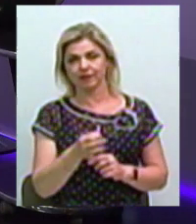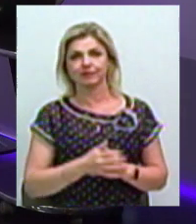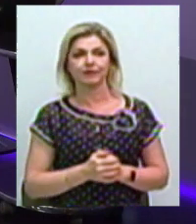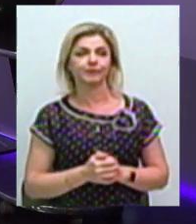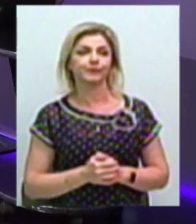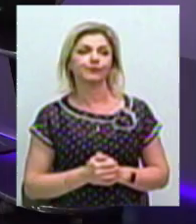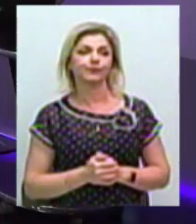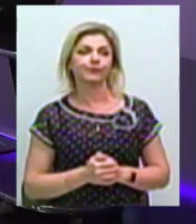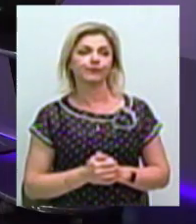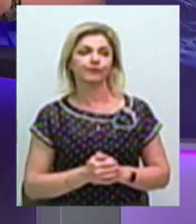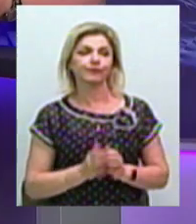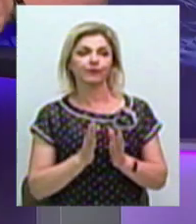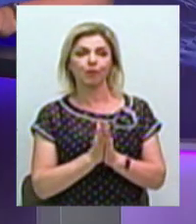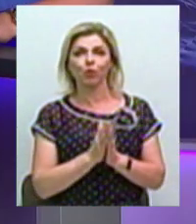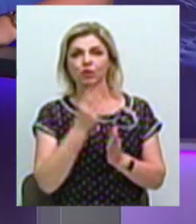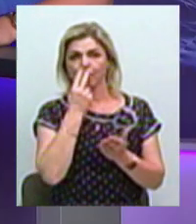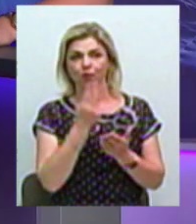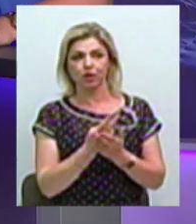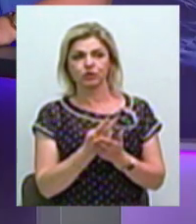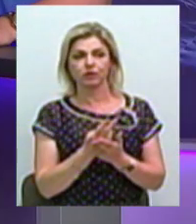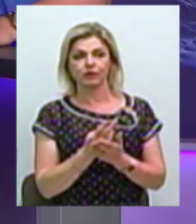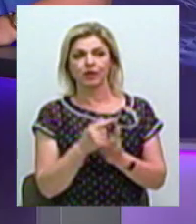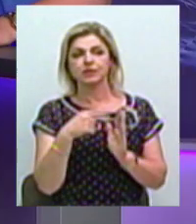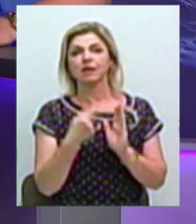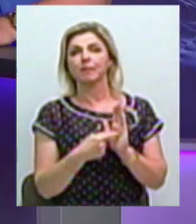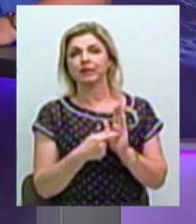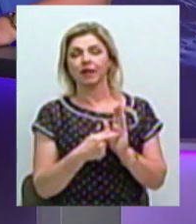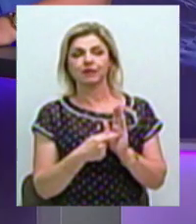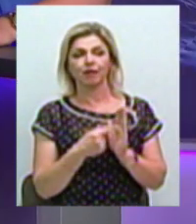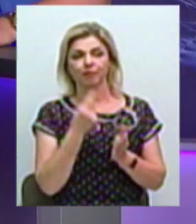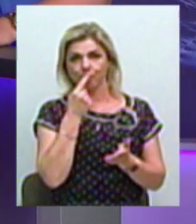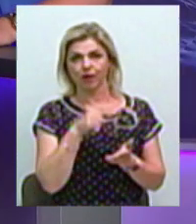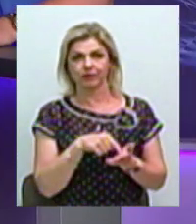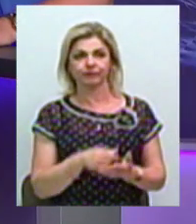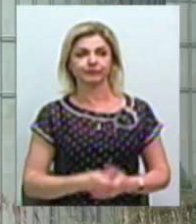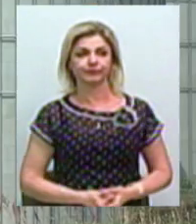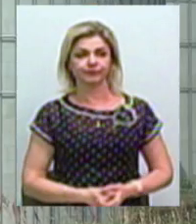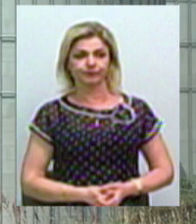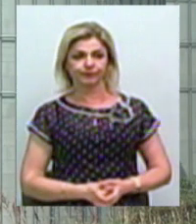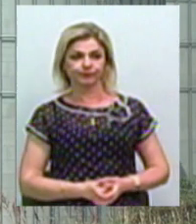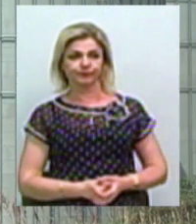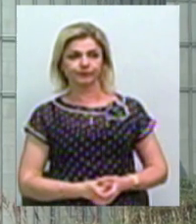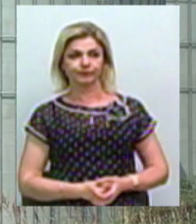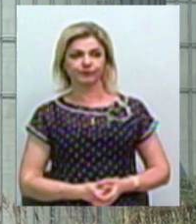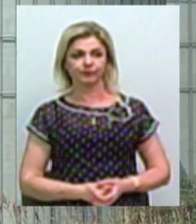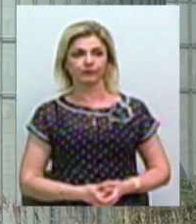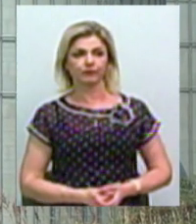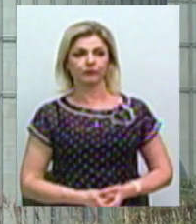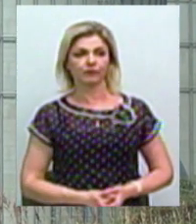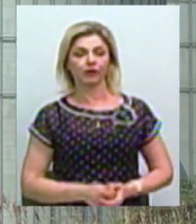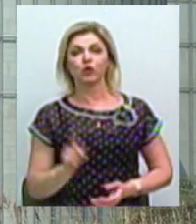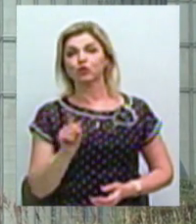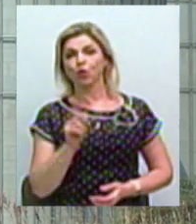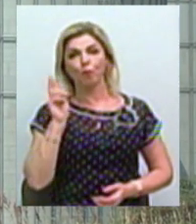Будь ласка, покажіть, яке саме запитання витягнув наш гість.